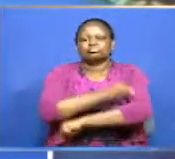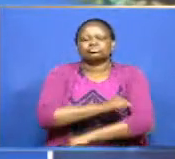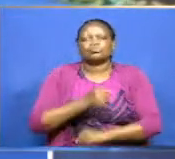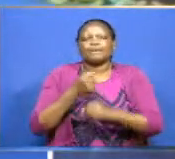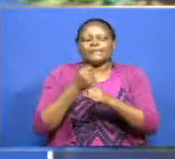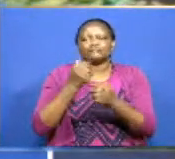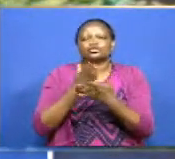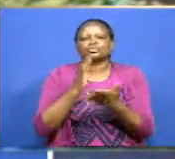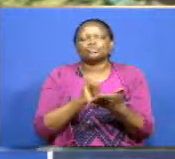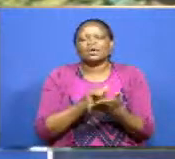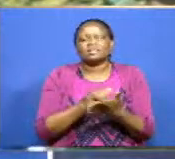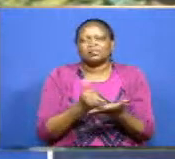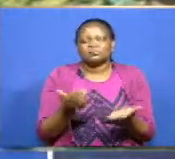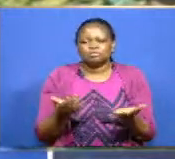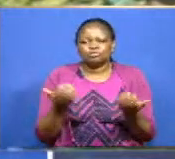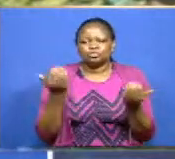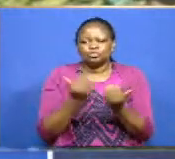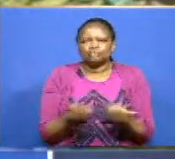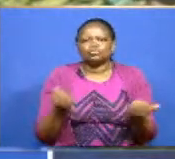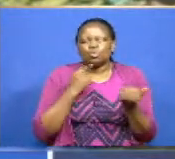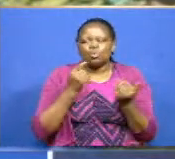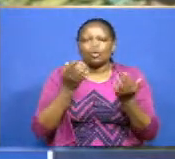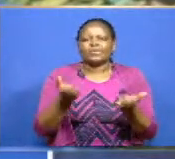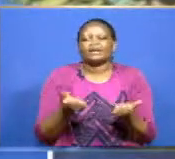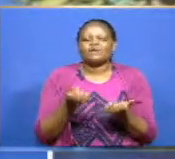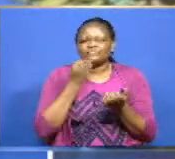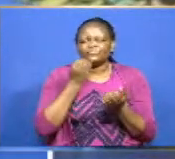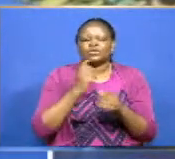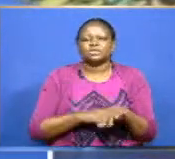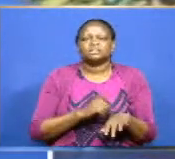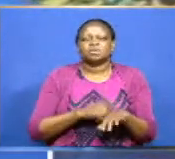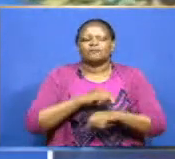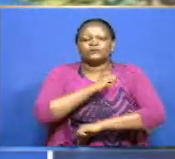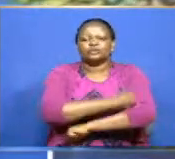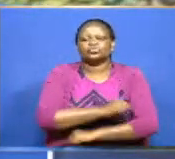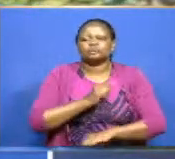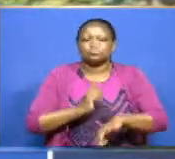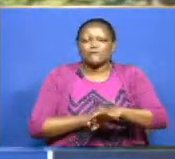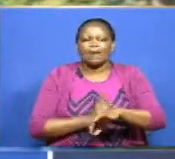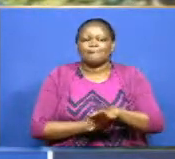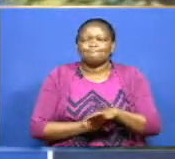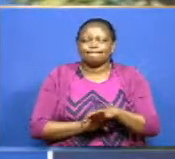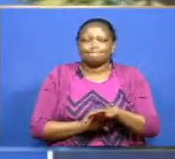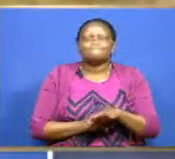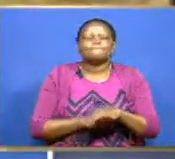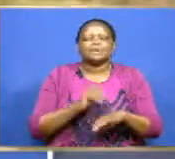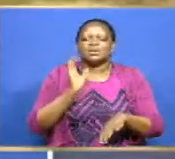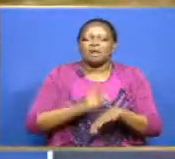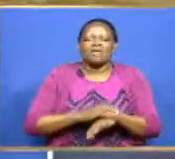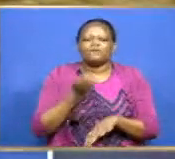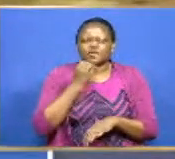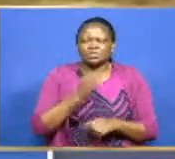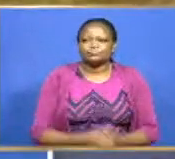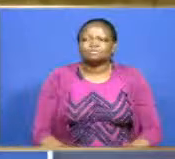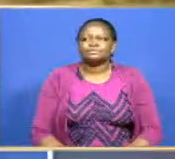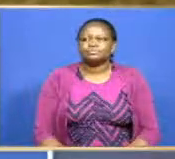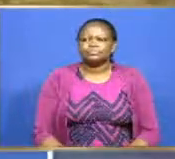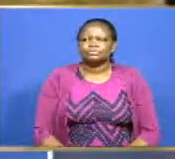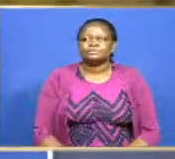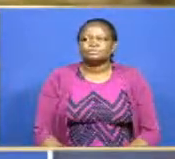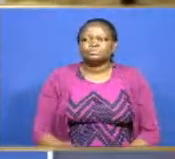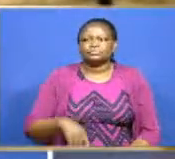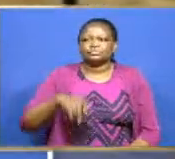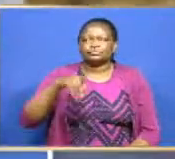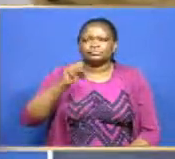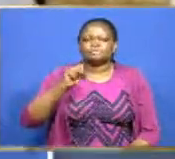ensuring that children who require food during school time receive them. Katibu katika wizara ya elimu